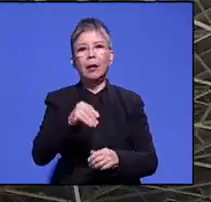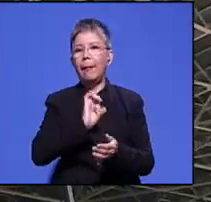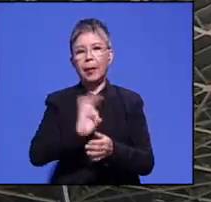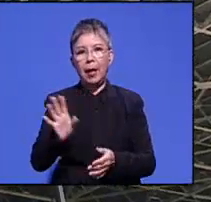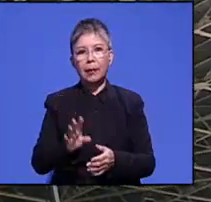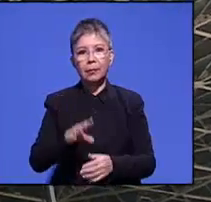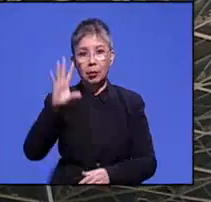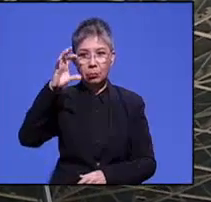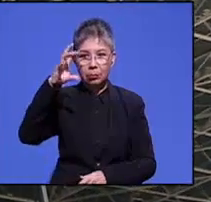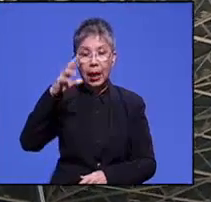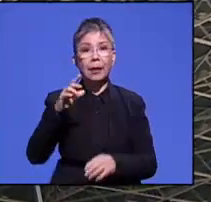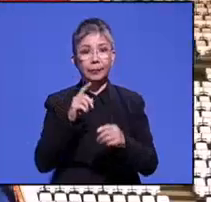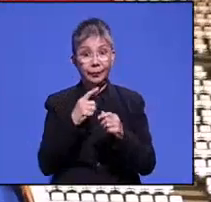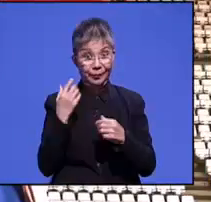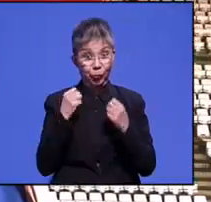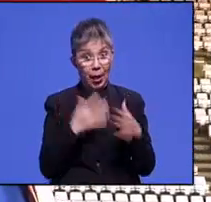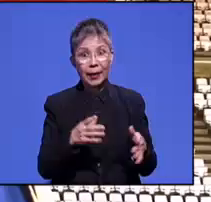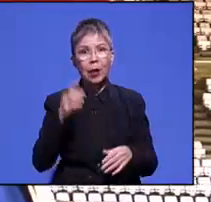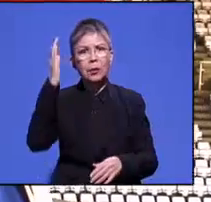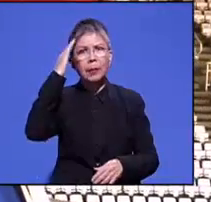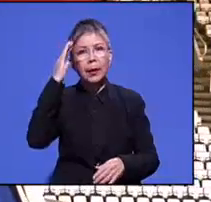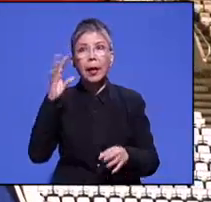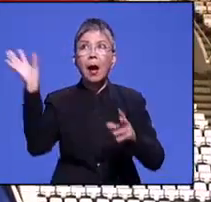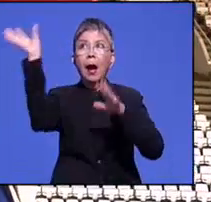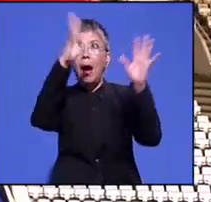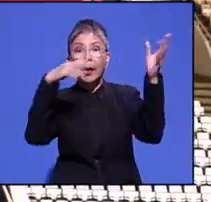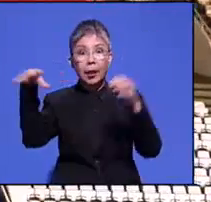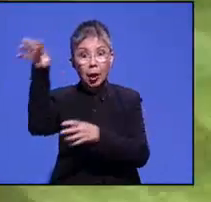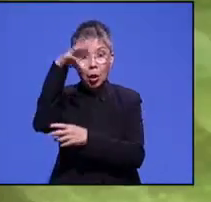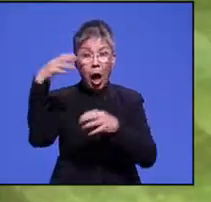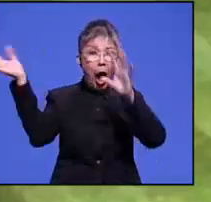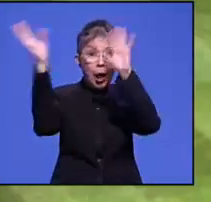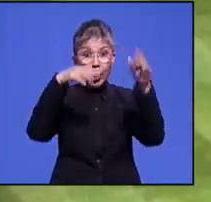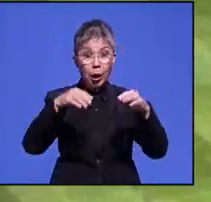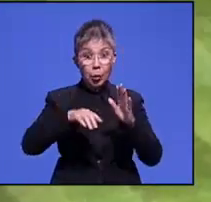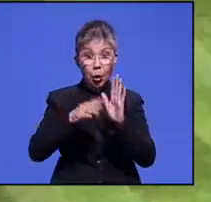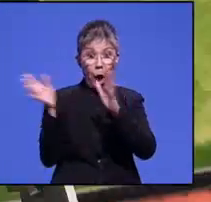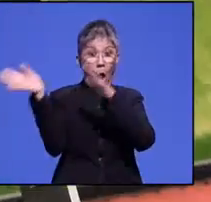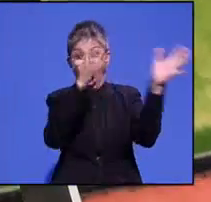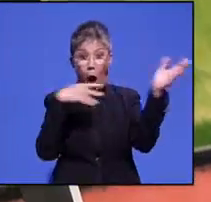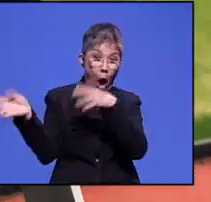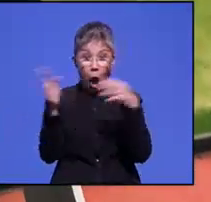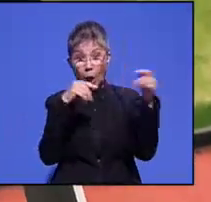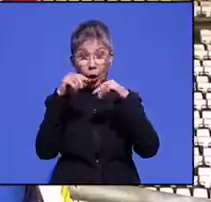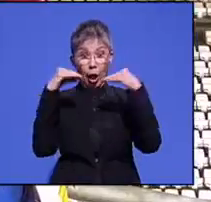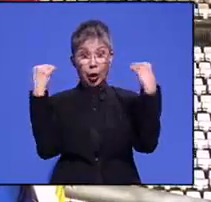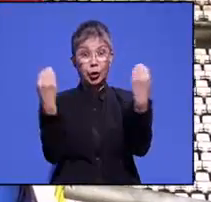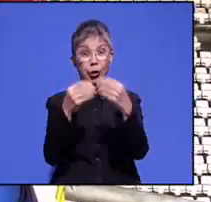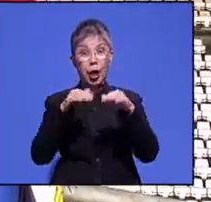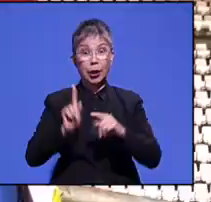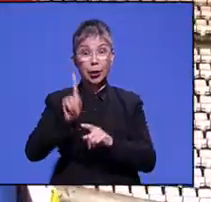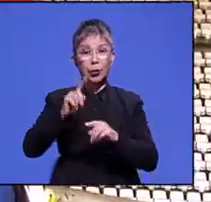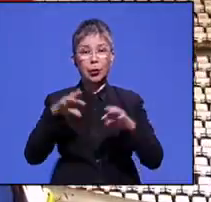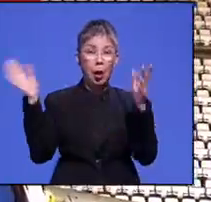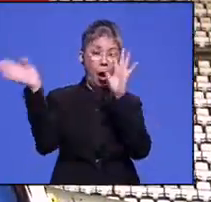kekuatan hembusan angin jadi ketika Tengah berada di ketinggian seperti ini yang menjadi perhatian utama itu